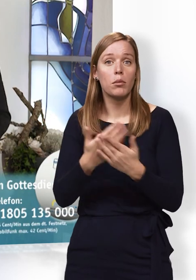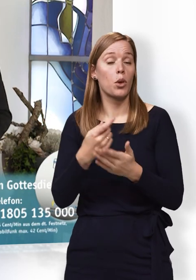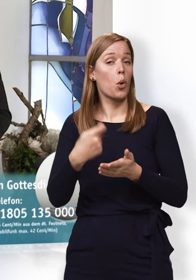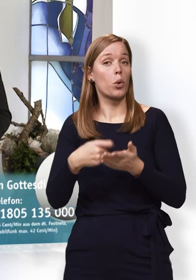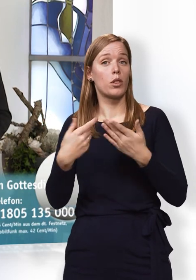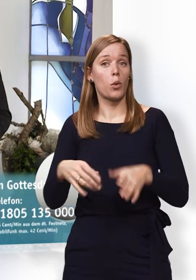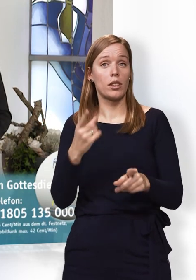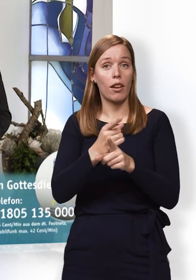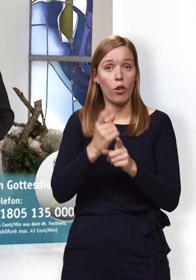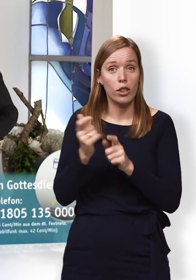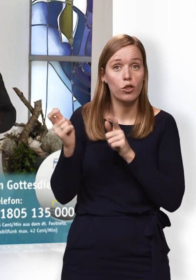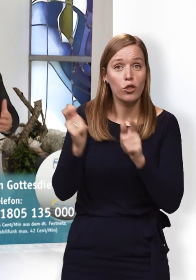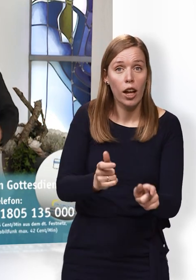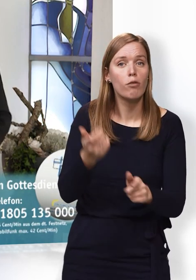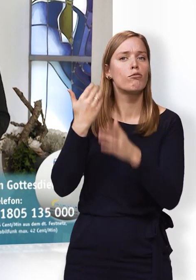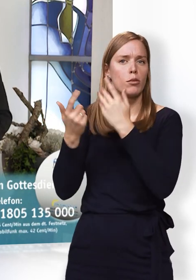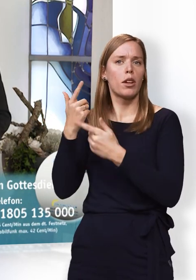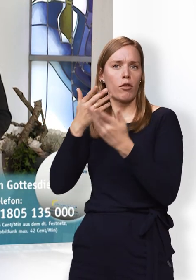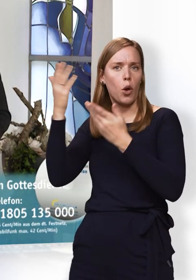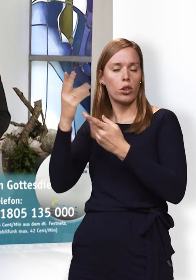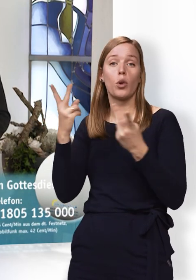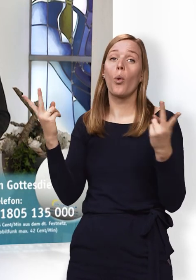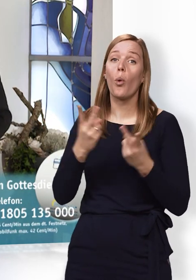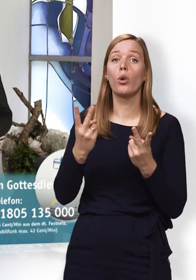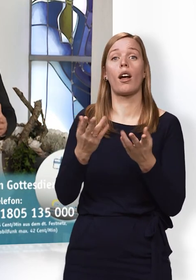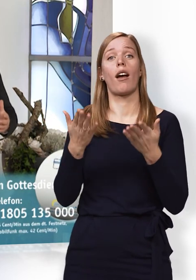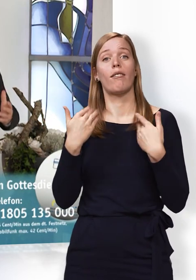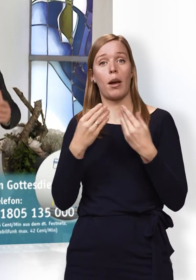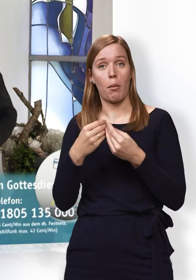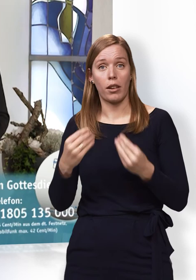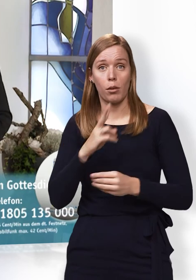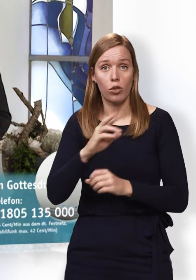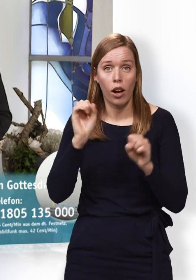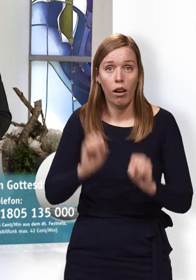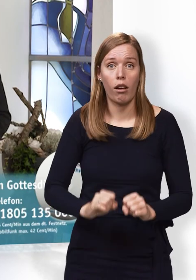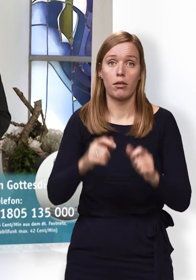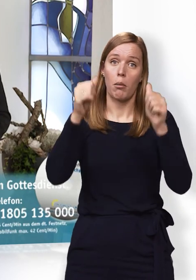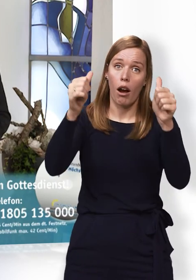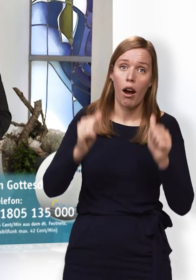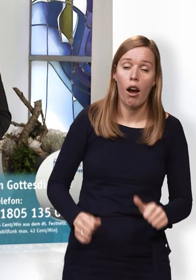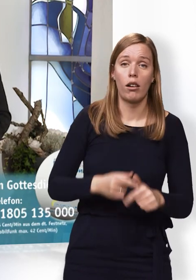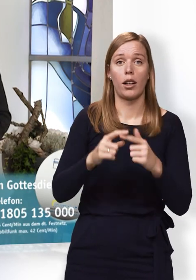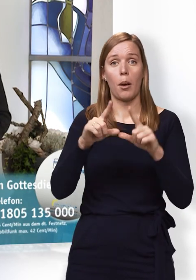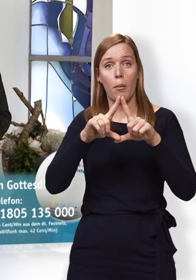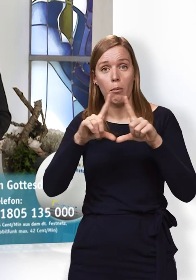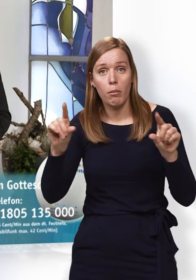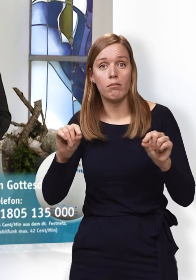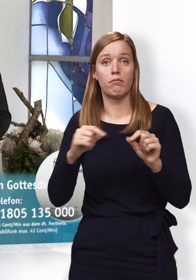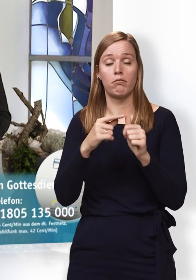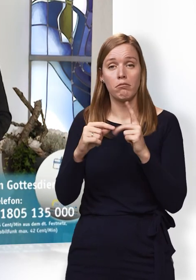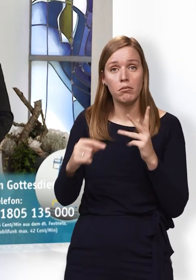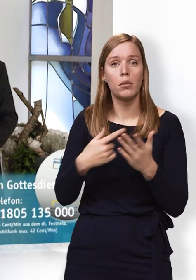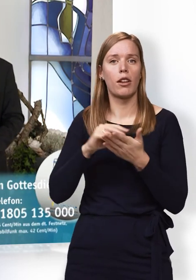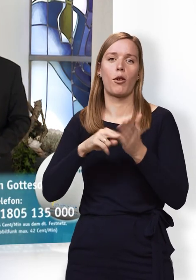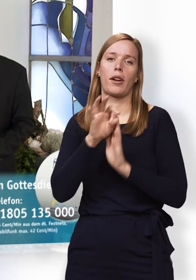vergangenen Gottesdiensten oder bestellen Sie sich Werbematerialien, Plakate, Postkarten, alles haben wir für Sie bereitet.